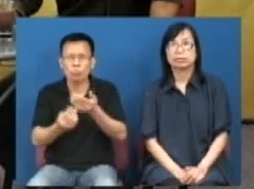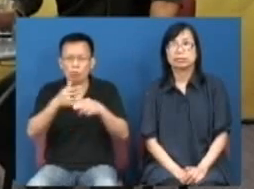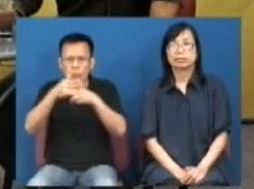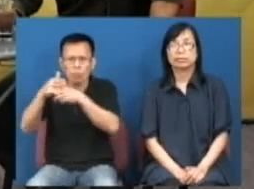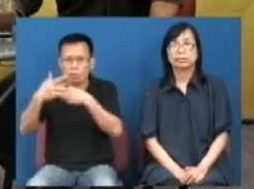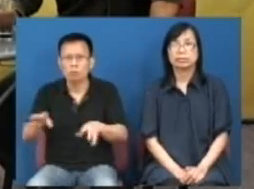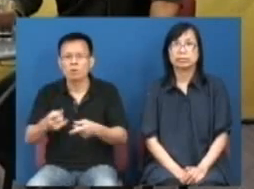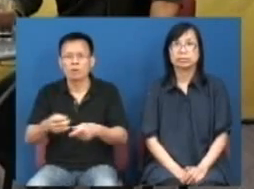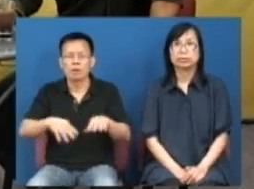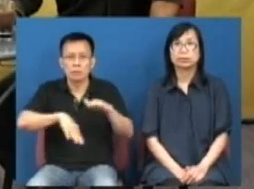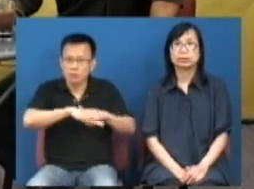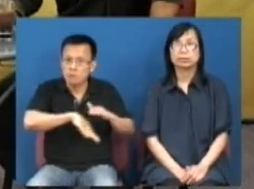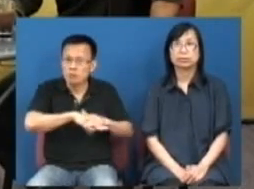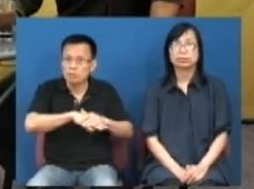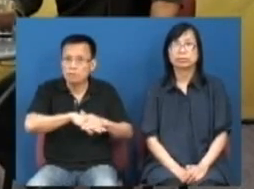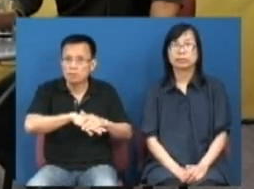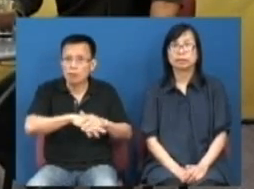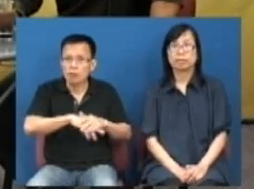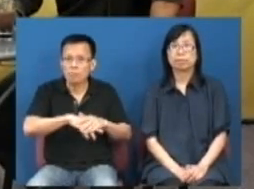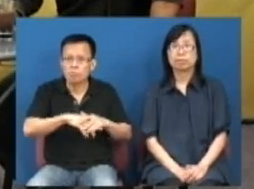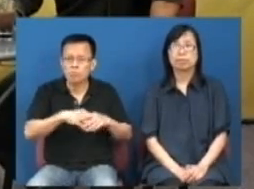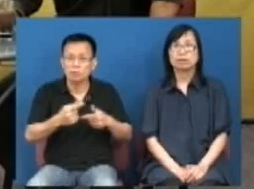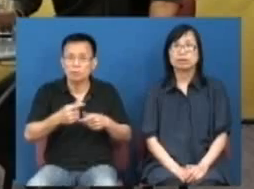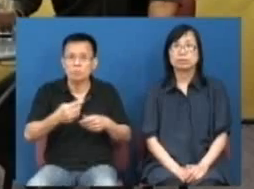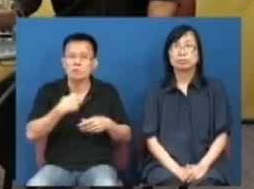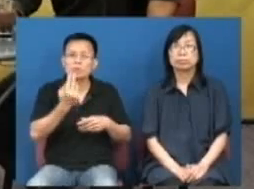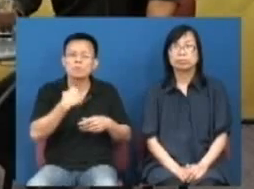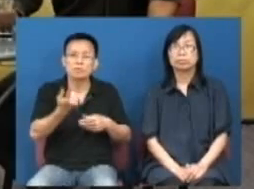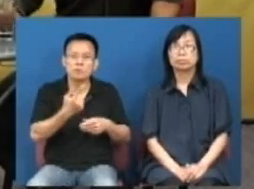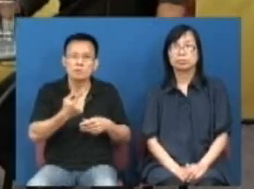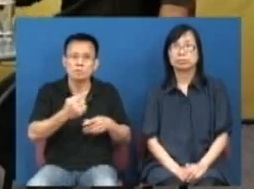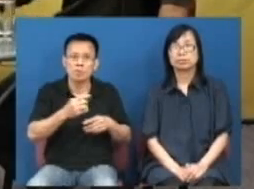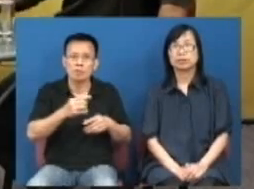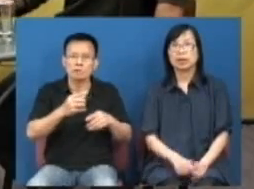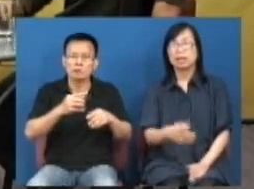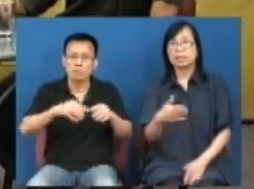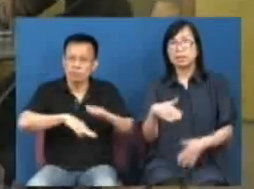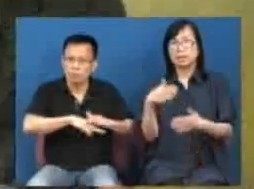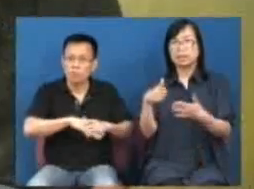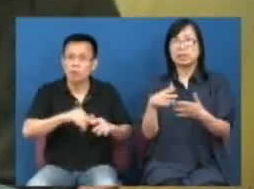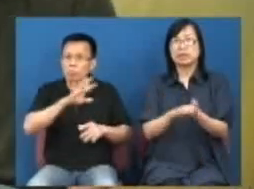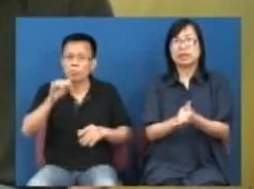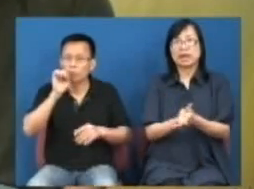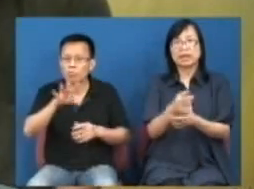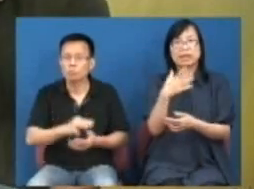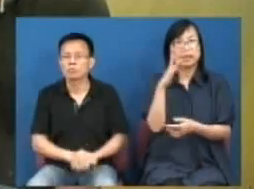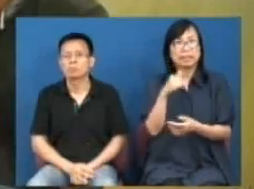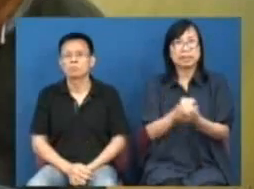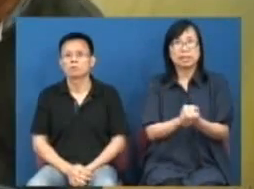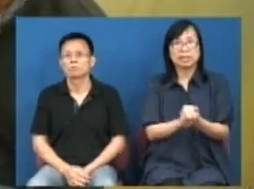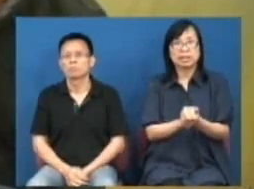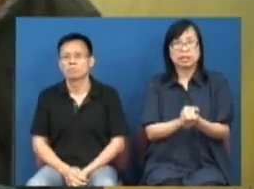呢條聲帶咧唔好播出街住，得唔得咧？通唔通咧？阿 D 呢個咪就係嗰個荒謬性咯，執行